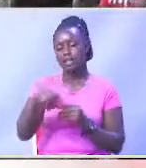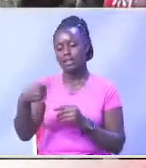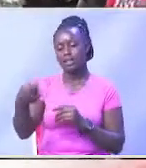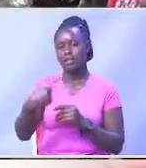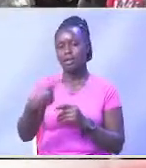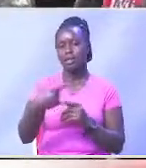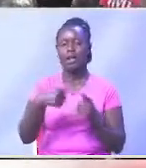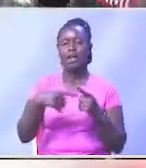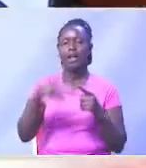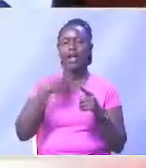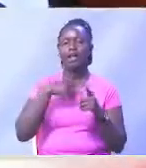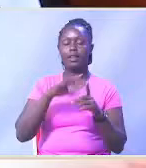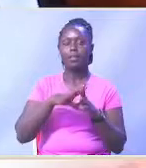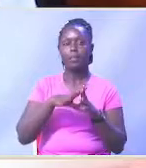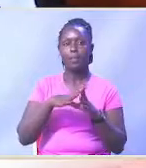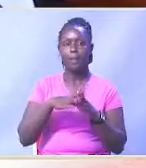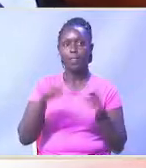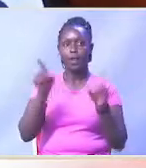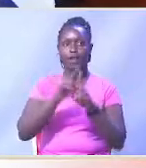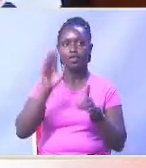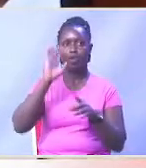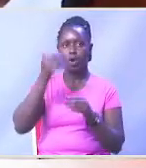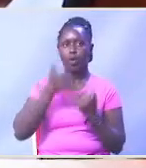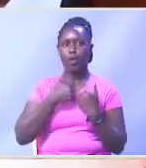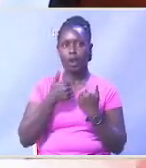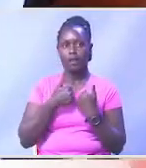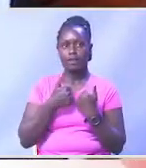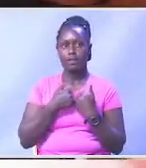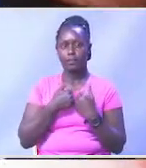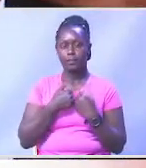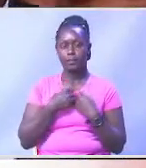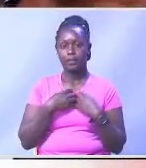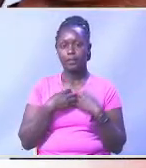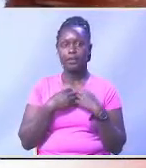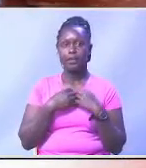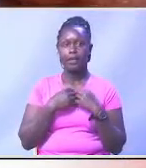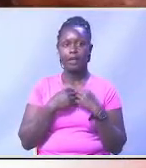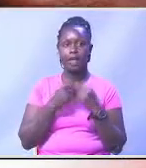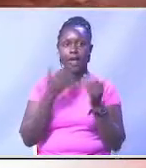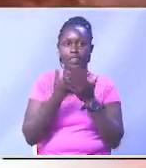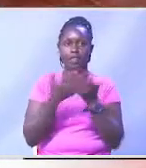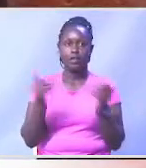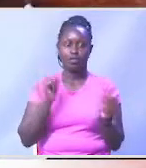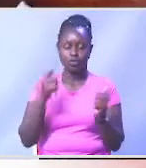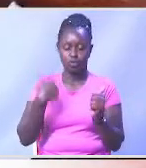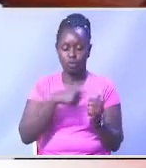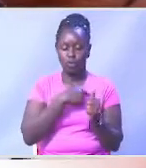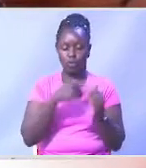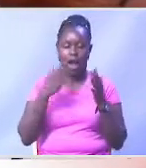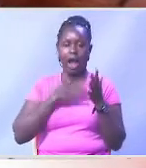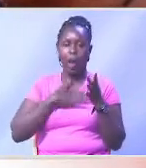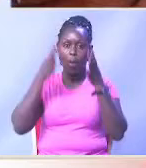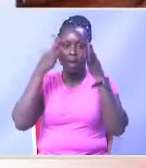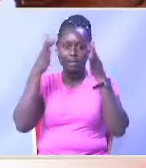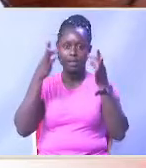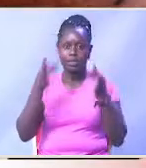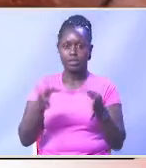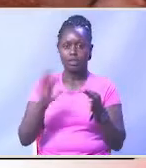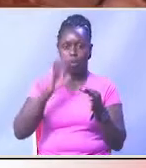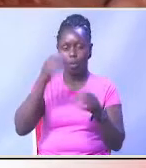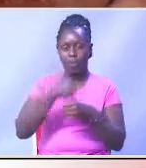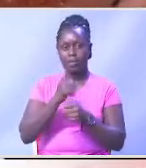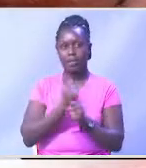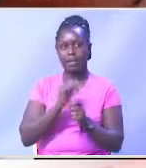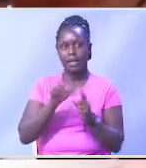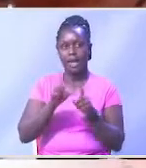Bomas of Kenya. Na tutakuwa na mambo ambayo uamuzi wetu kama